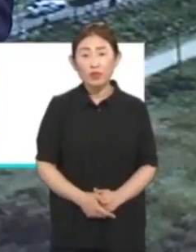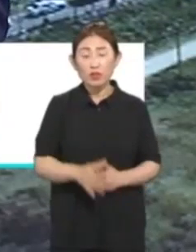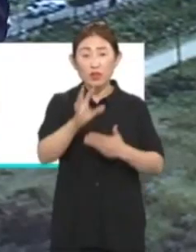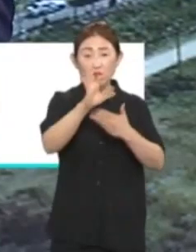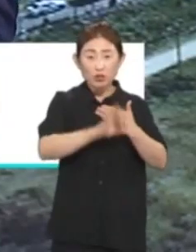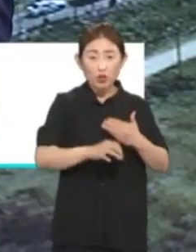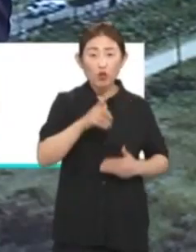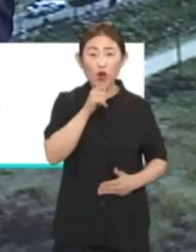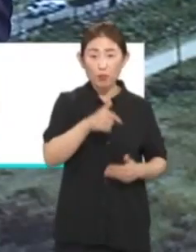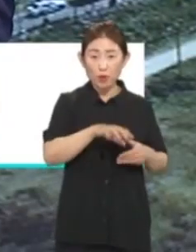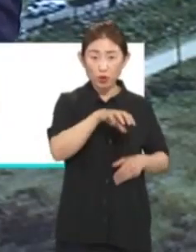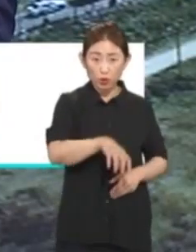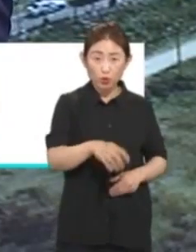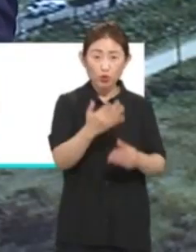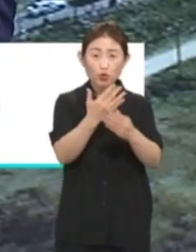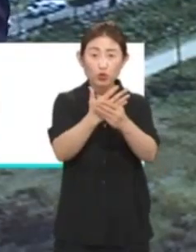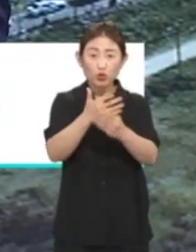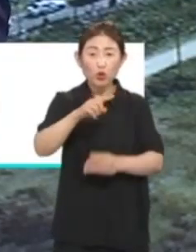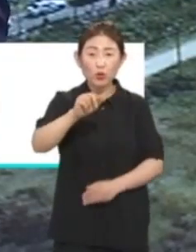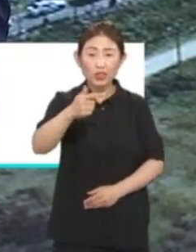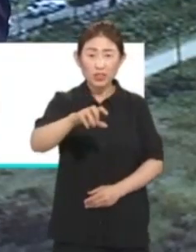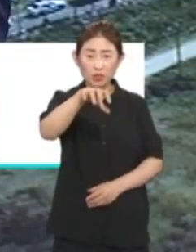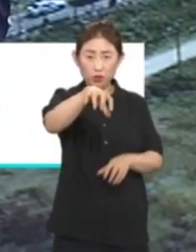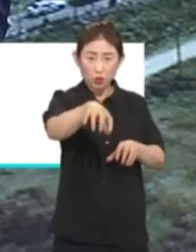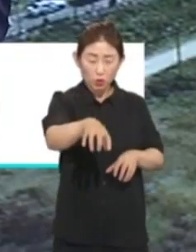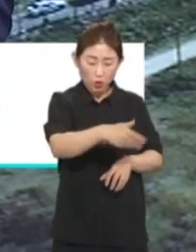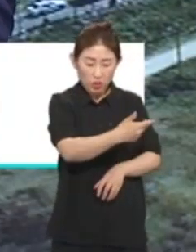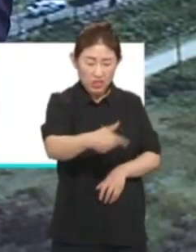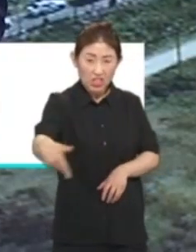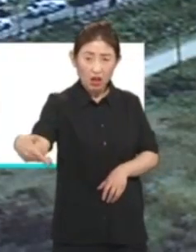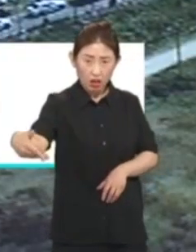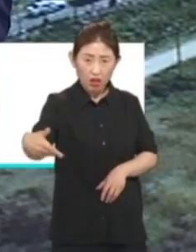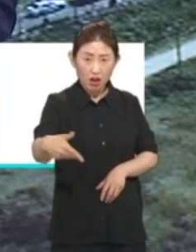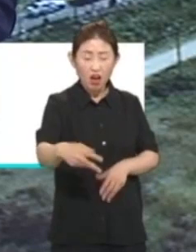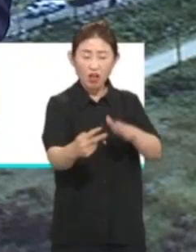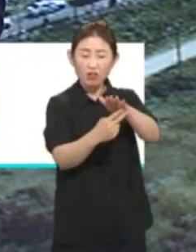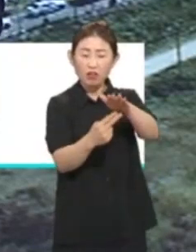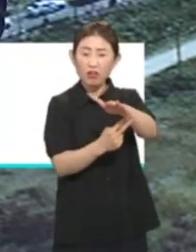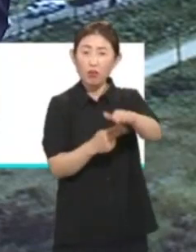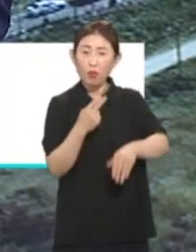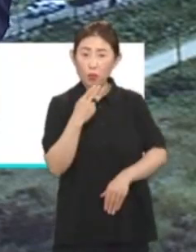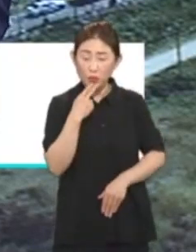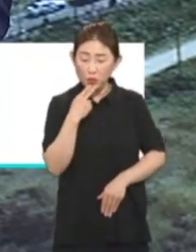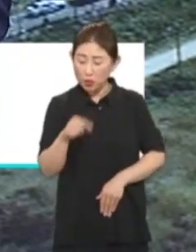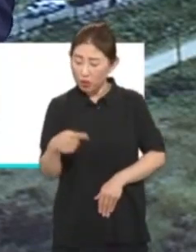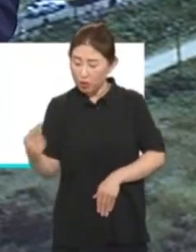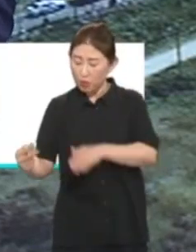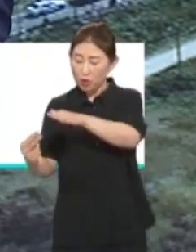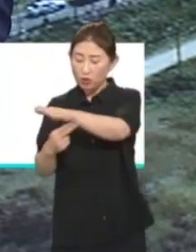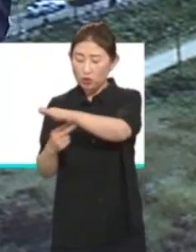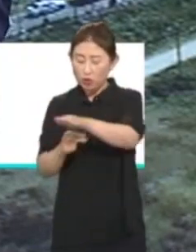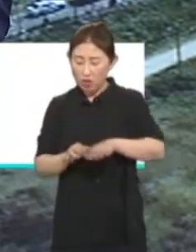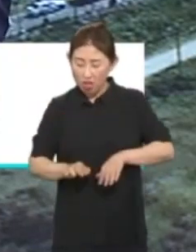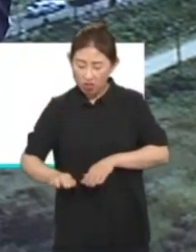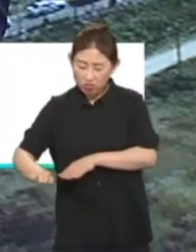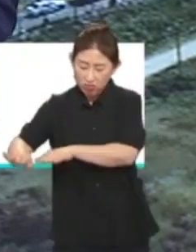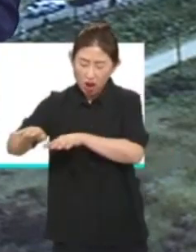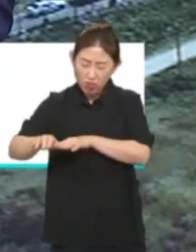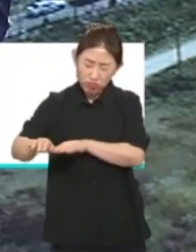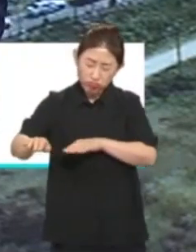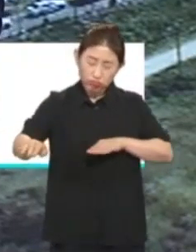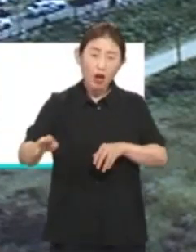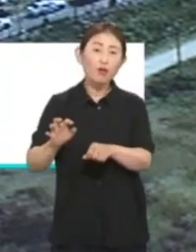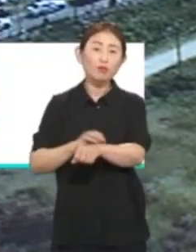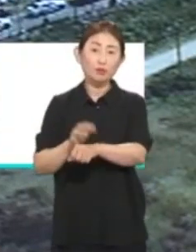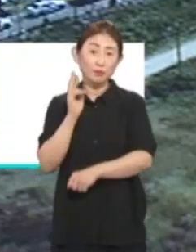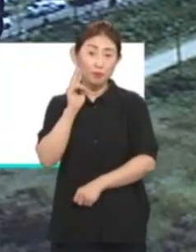대전 서구 월평동과 유성구 원신흥동은 갑천으로 단절돼 출퇴근 시 교통체증과 우회에 따른 시민 불편이